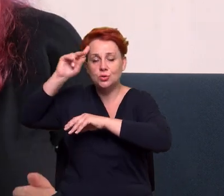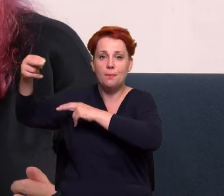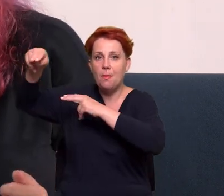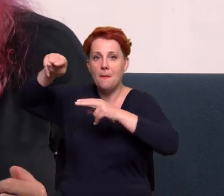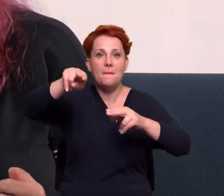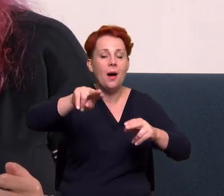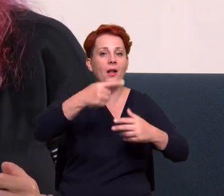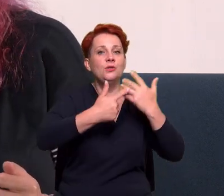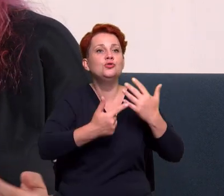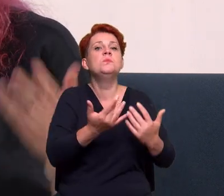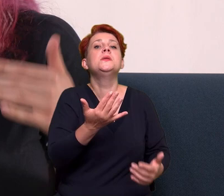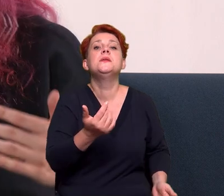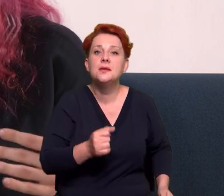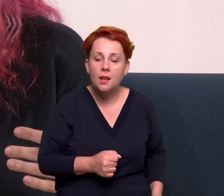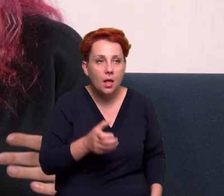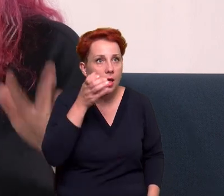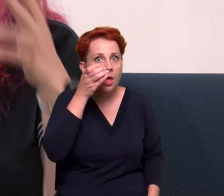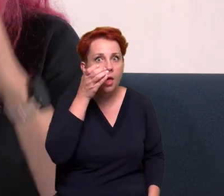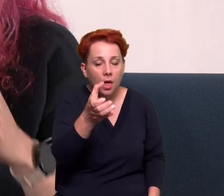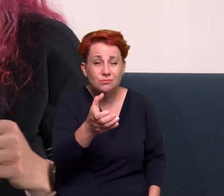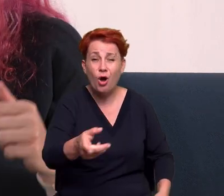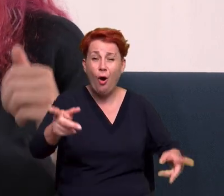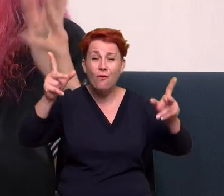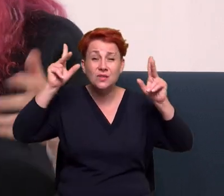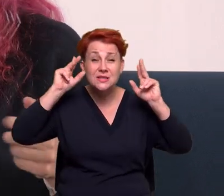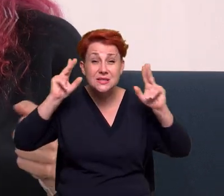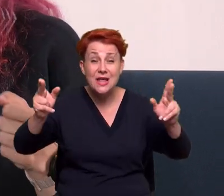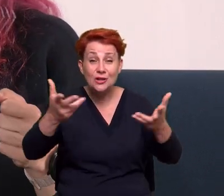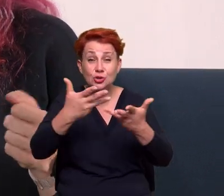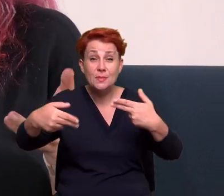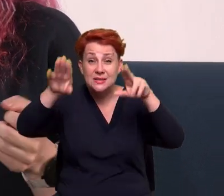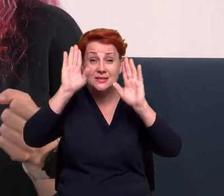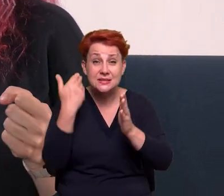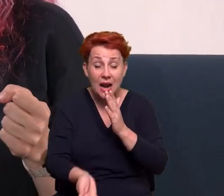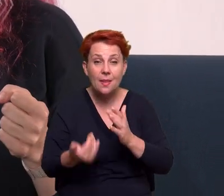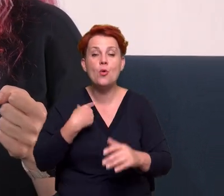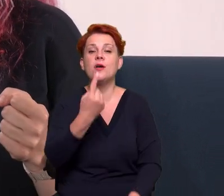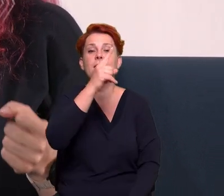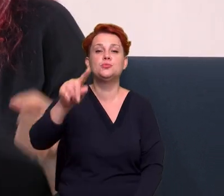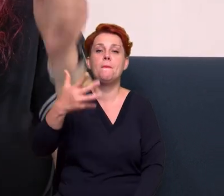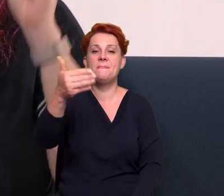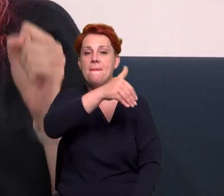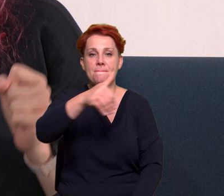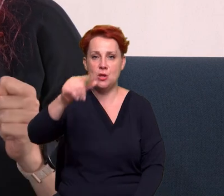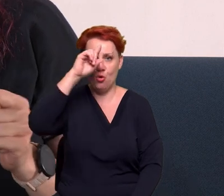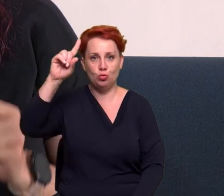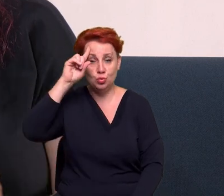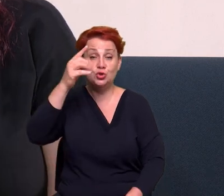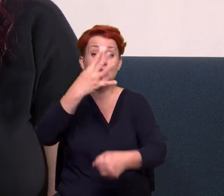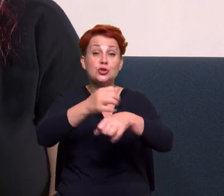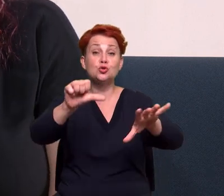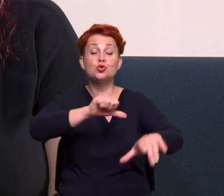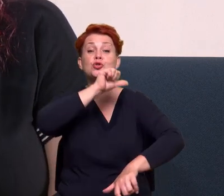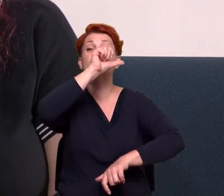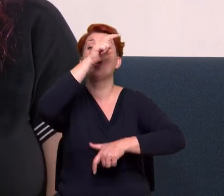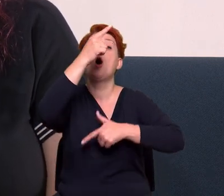liczby robią też wrażenie, jak sobie uzmysłowimy, że oficjalnie z ziem utraconych przybywa 1,5 miliona osób. W 1946 roku Biuro